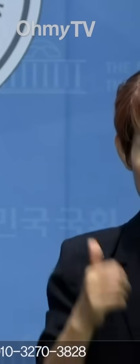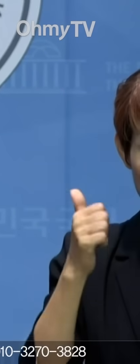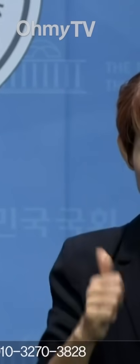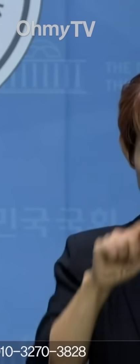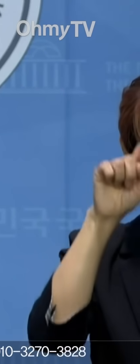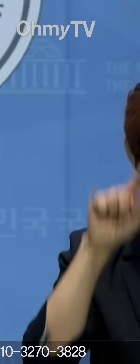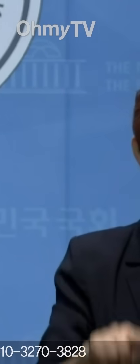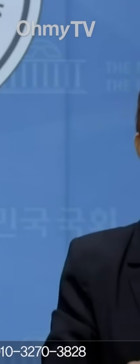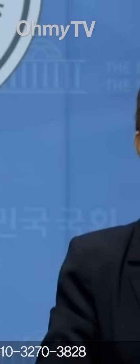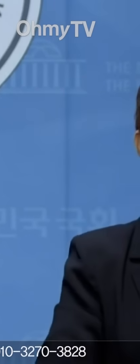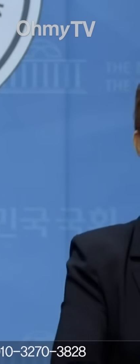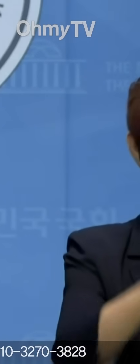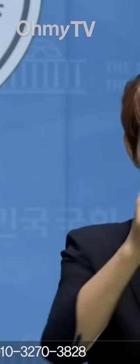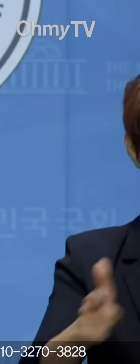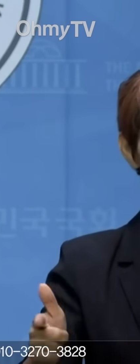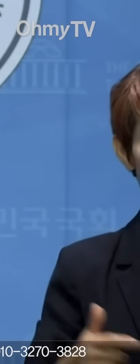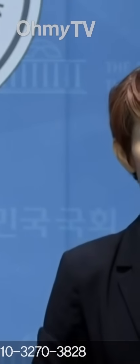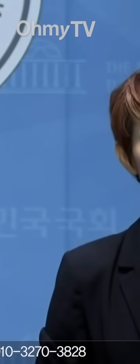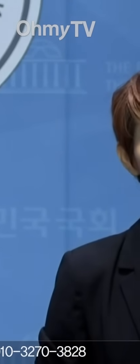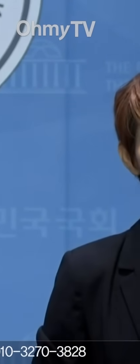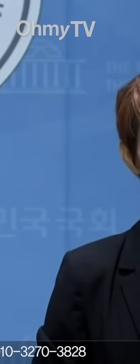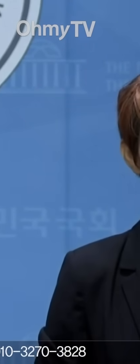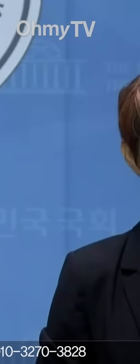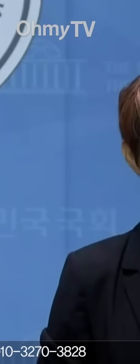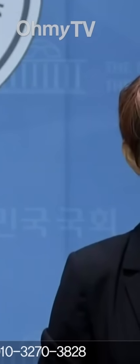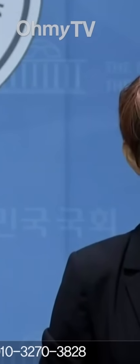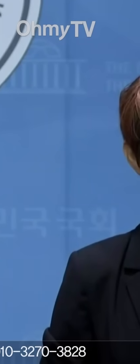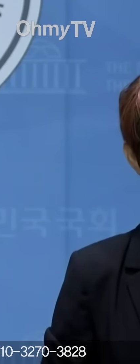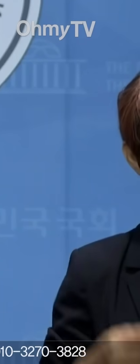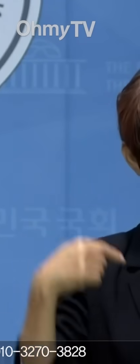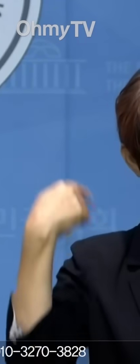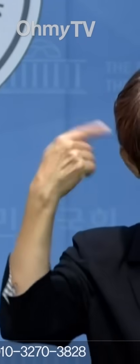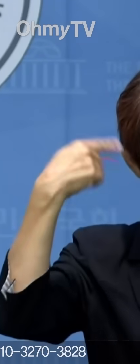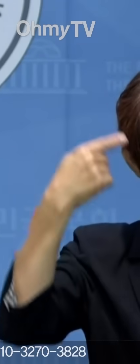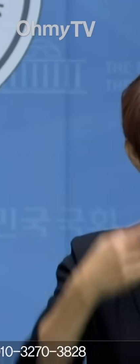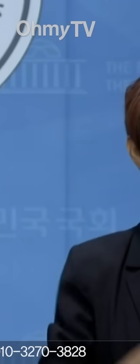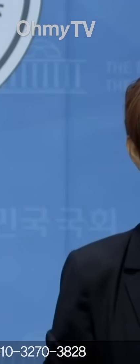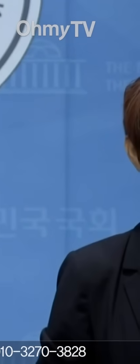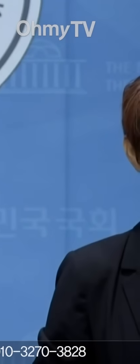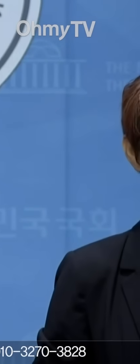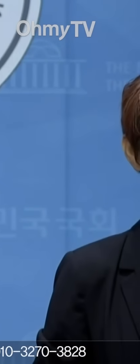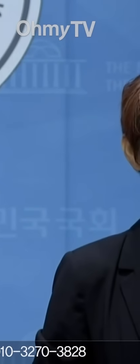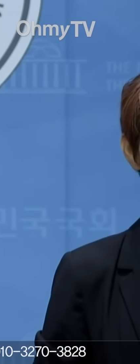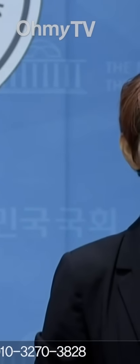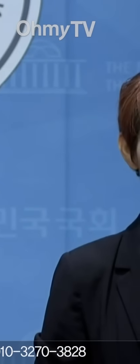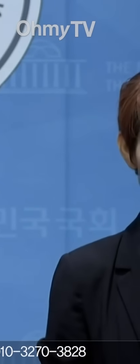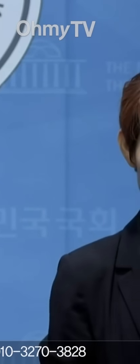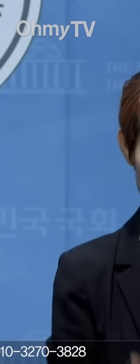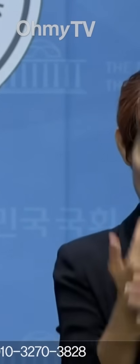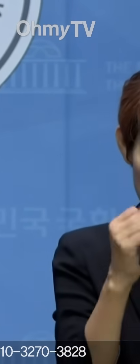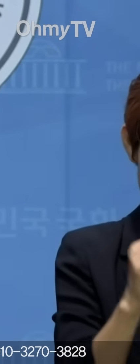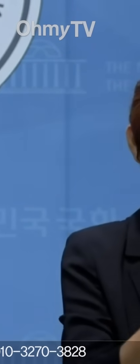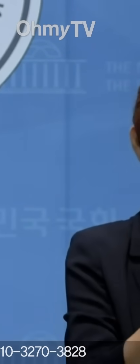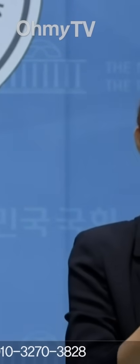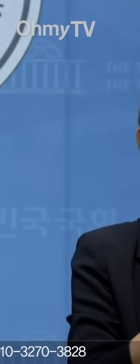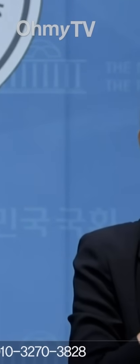내용이 각기 다릅니다. 정신 나간 수사입니다. 사건을 조작하려다 보니